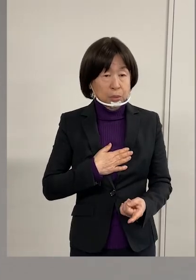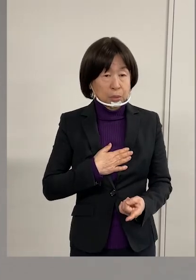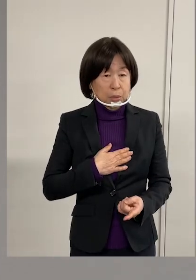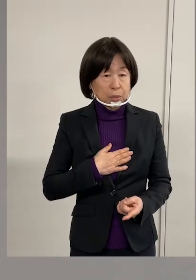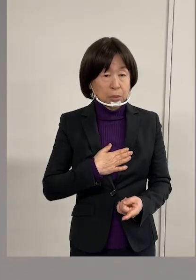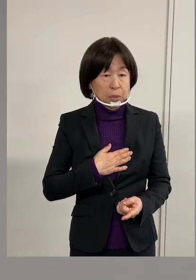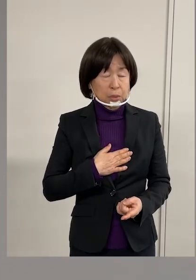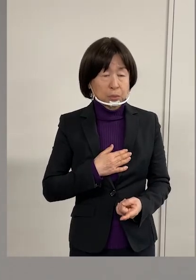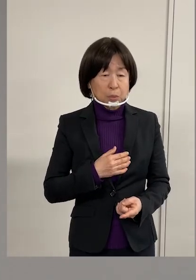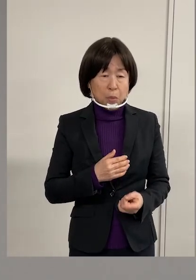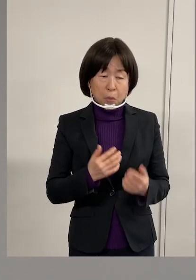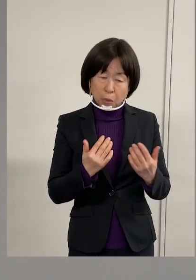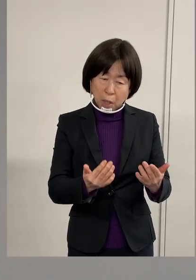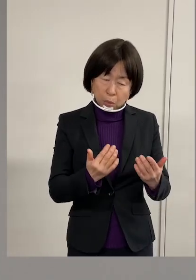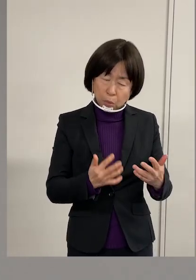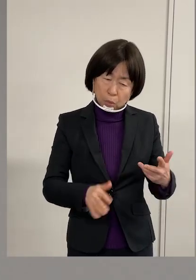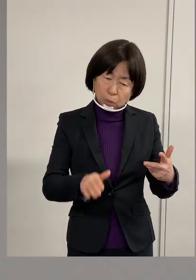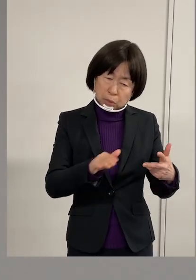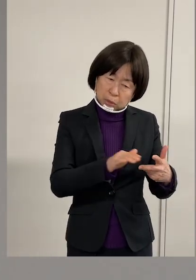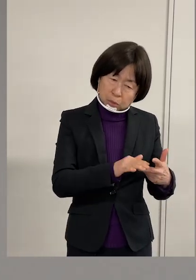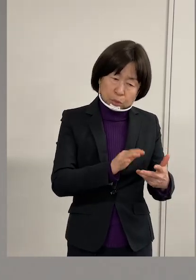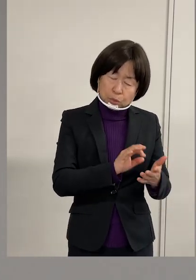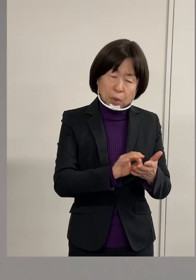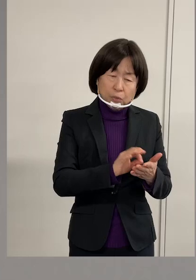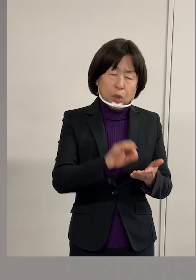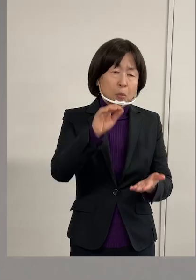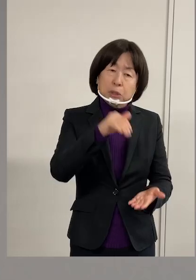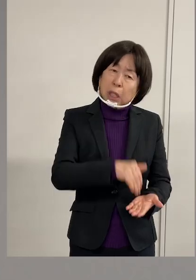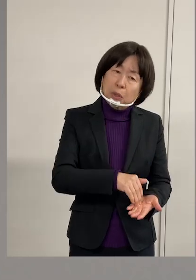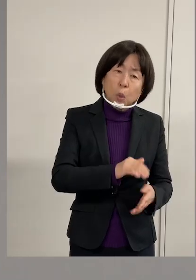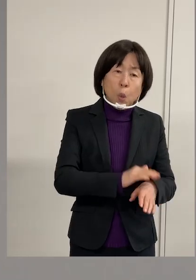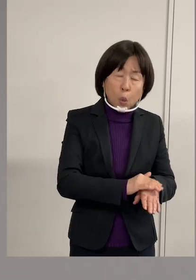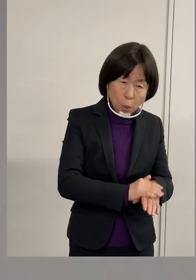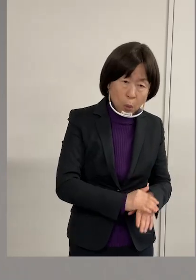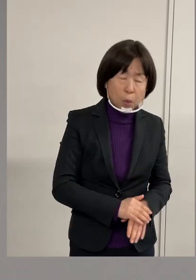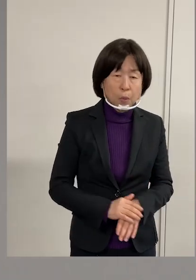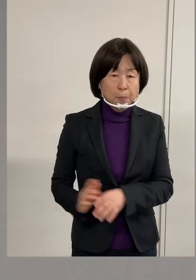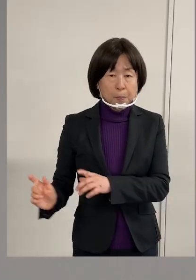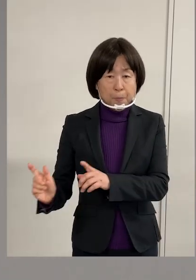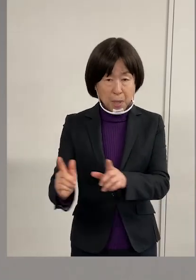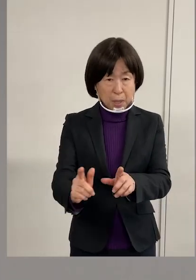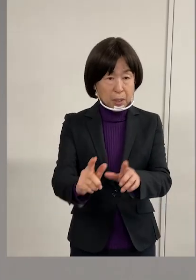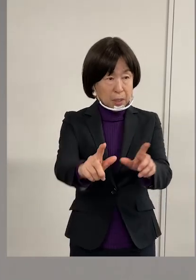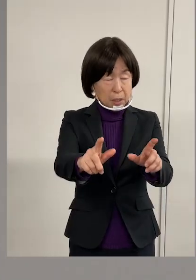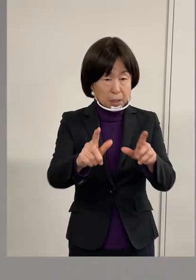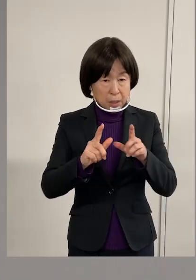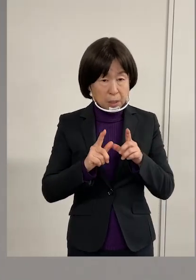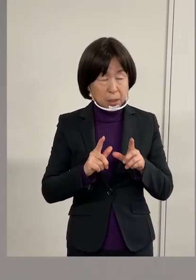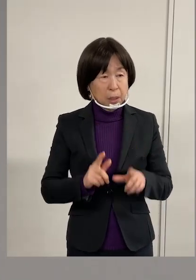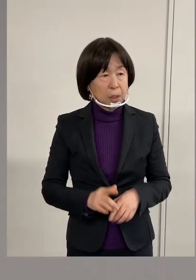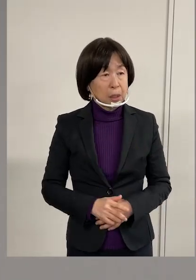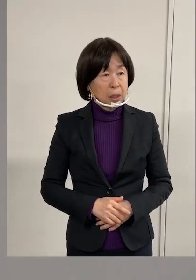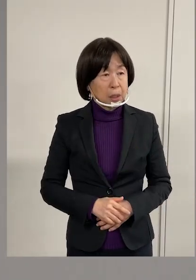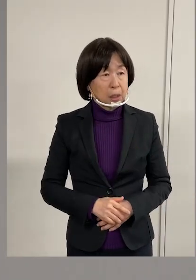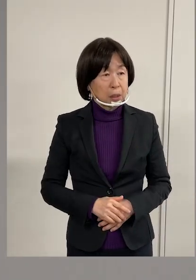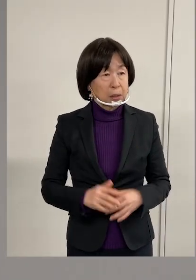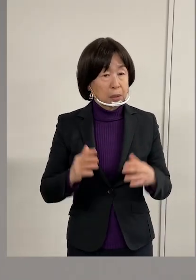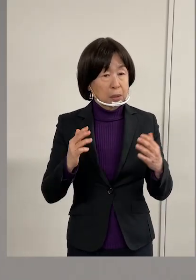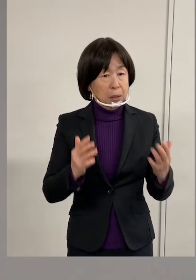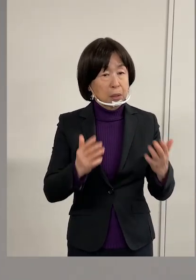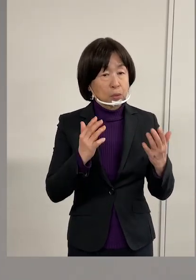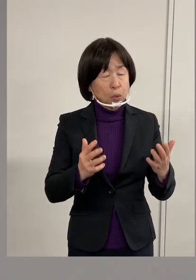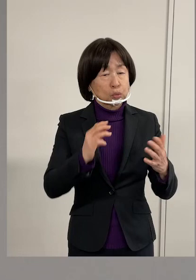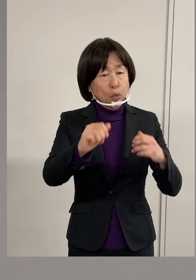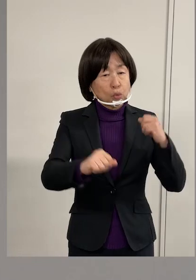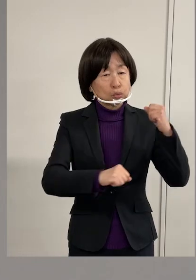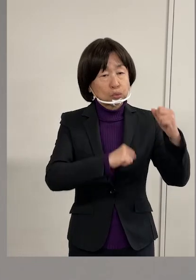使うのはもう最後の手段ということになると思います。 あの、何年か前に学校の運動場も使う